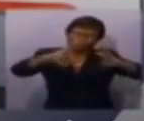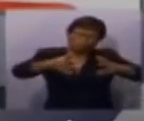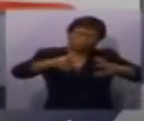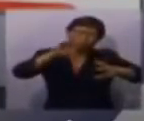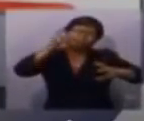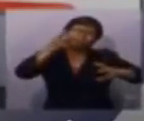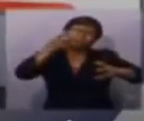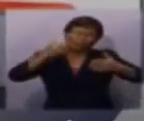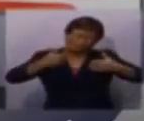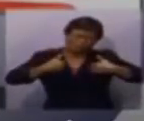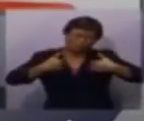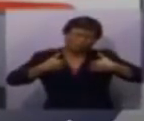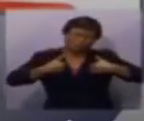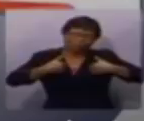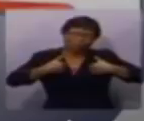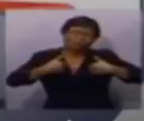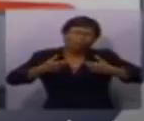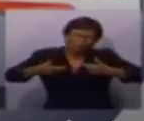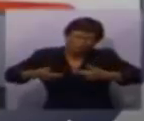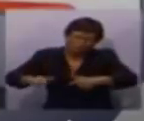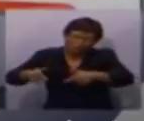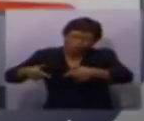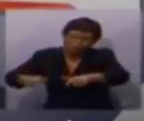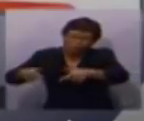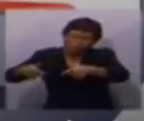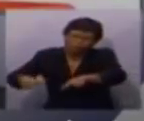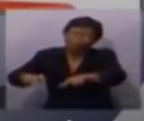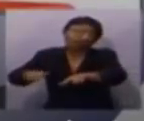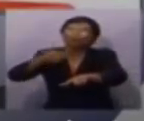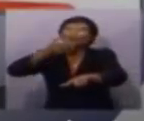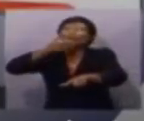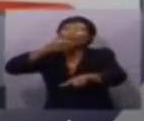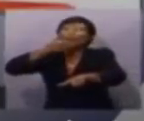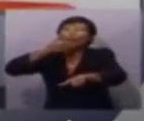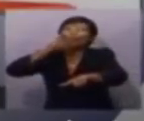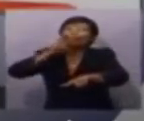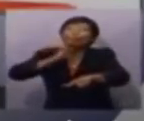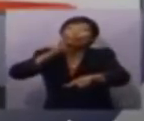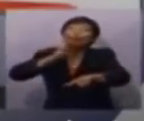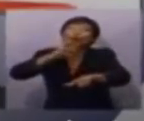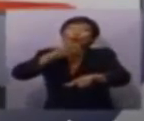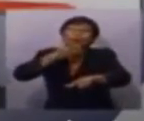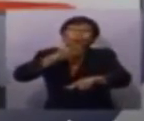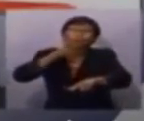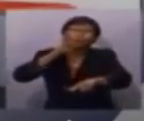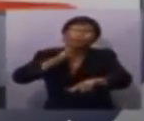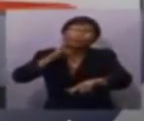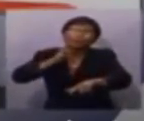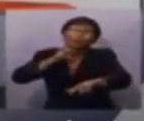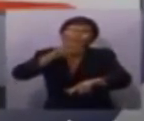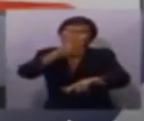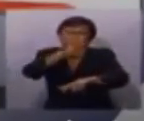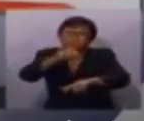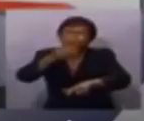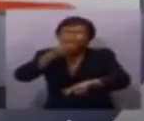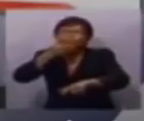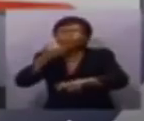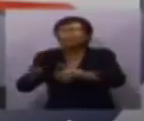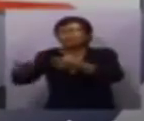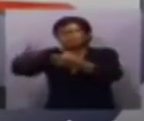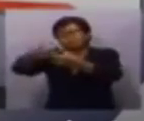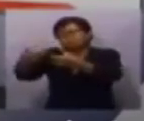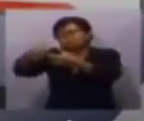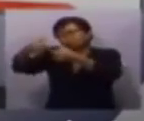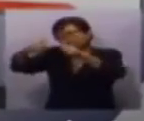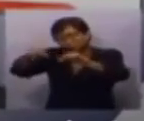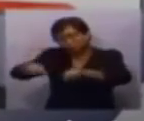masih mempunyai ruang yang besar untuk wanita dan juga orang muda terlibat. Dan